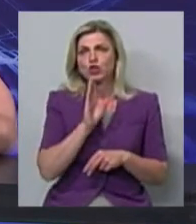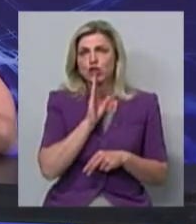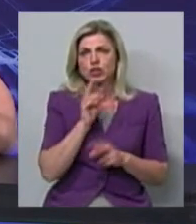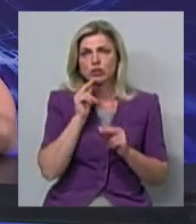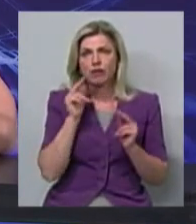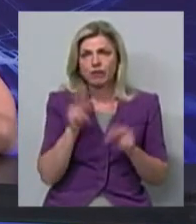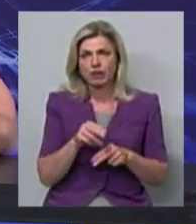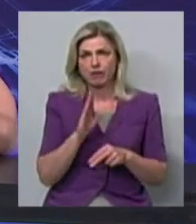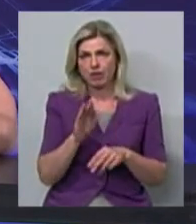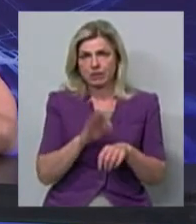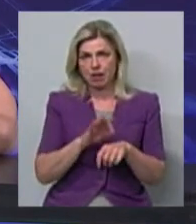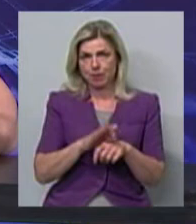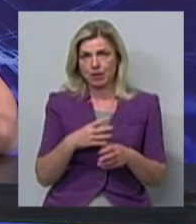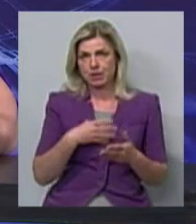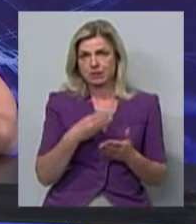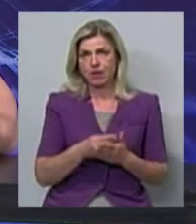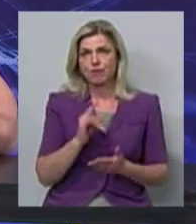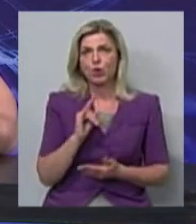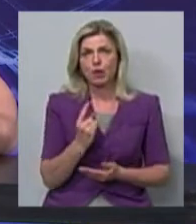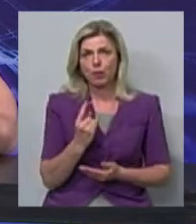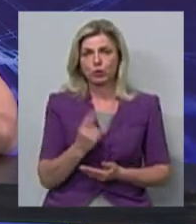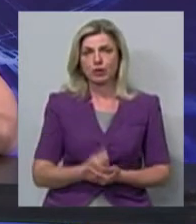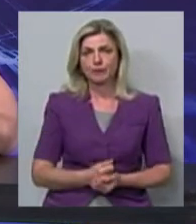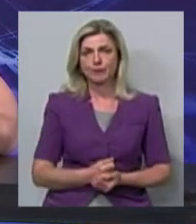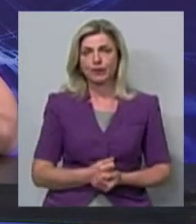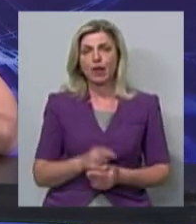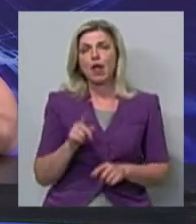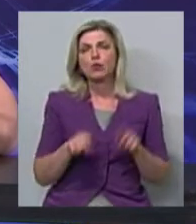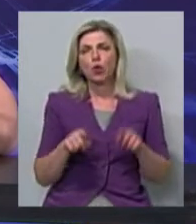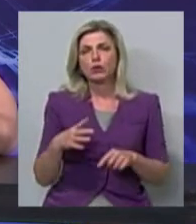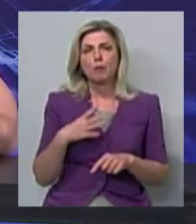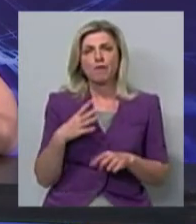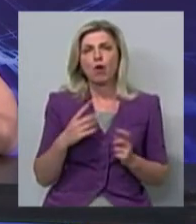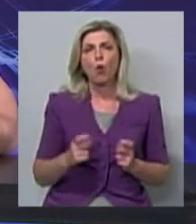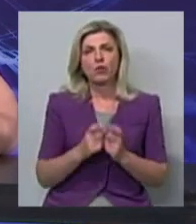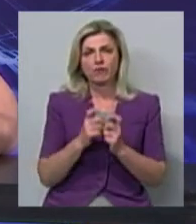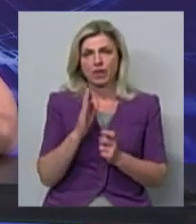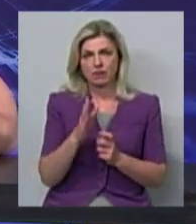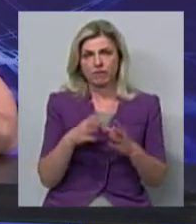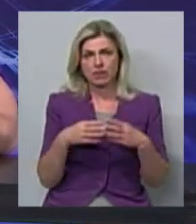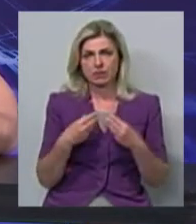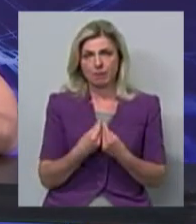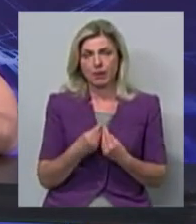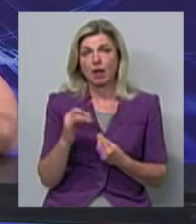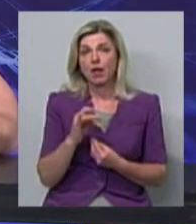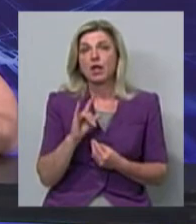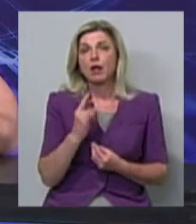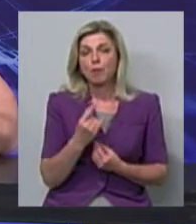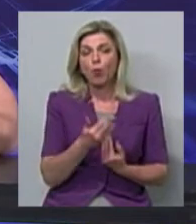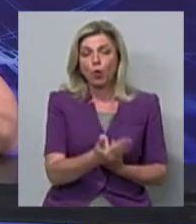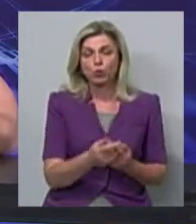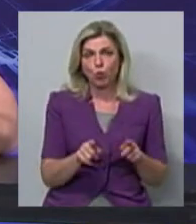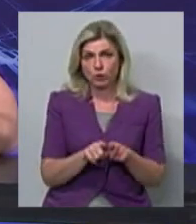виновата в заболевании своего ребенка. И иногда возникают и конфликты в семье. Это и ребенку такому нужно как-то